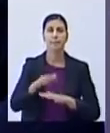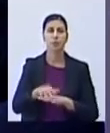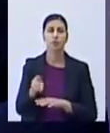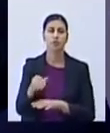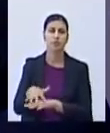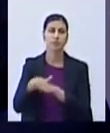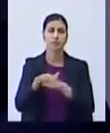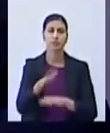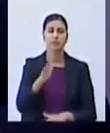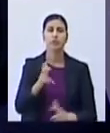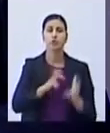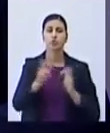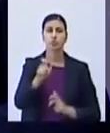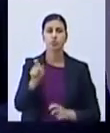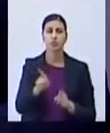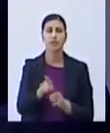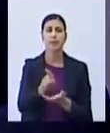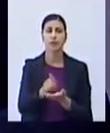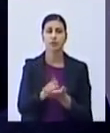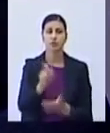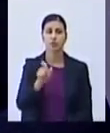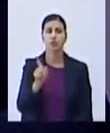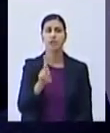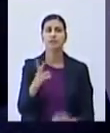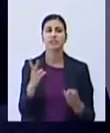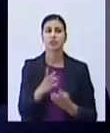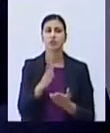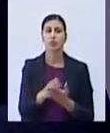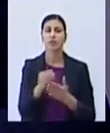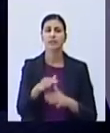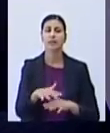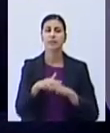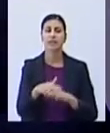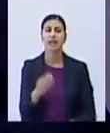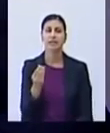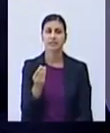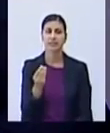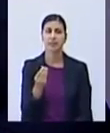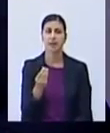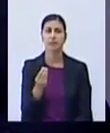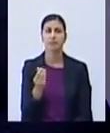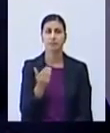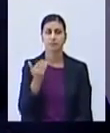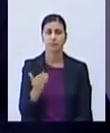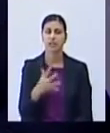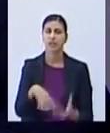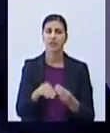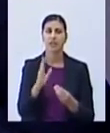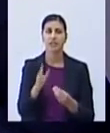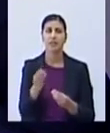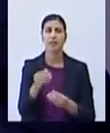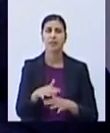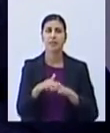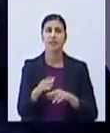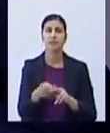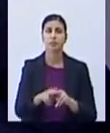იქნება დაფინანსებული სტუდენტის, პენსიონერის და ვინც საჭიროებს დაფინანსებას საბიუჯეტო სახსრებით. ყველა იქნება დაფინანსებული